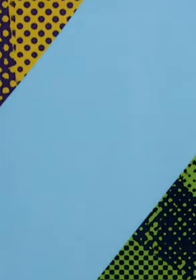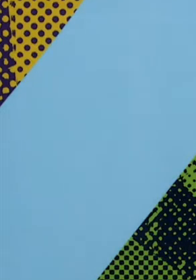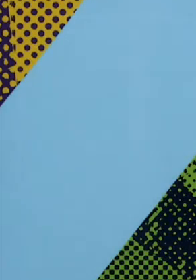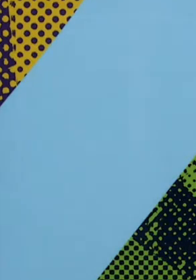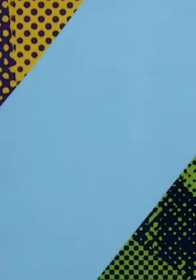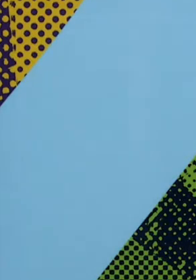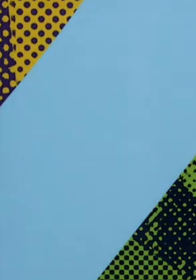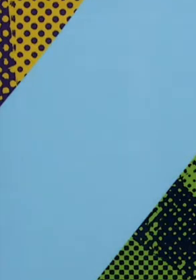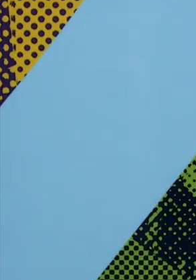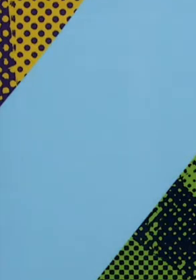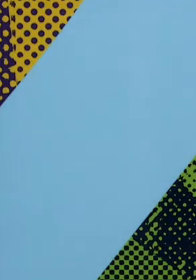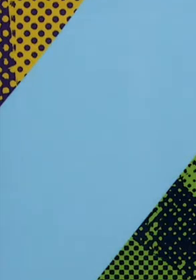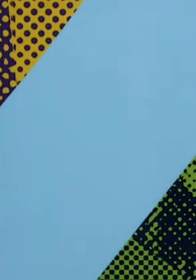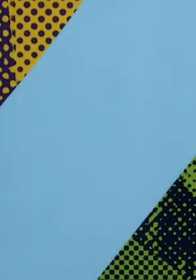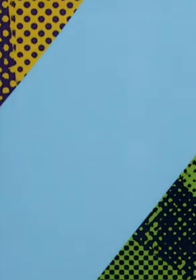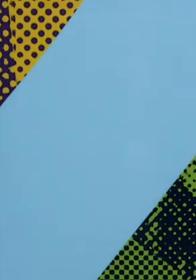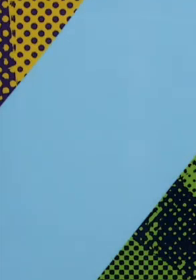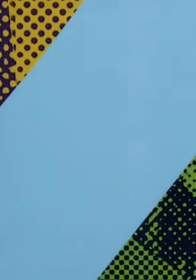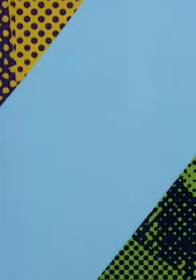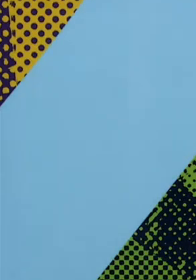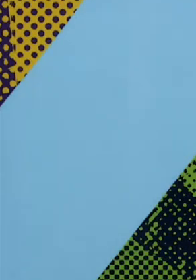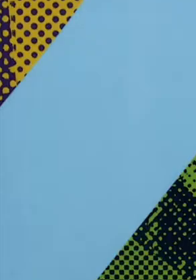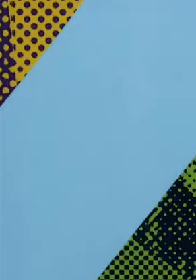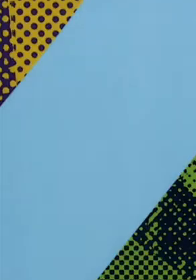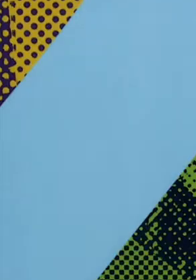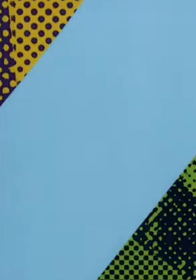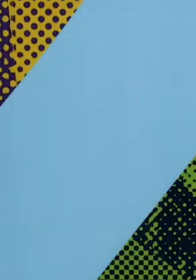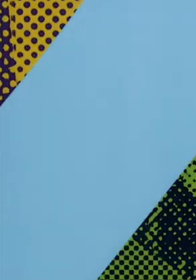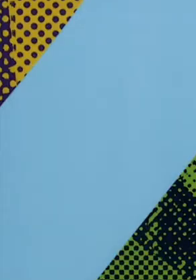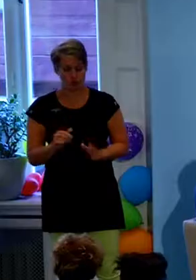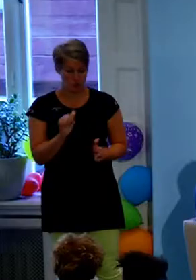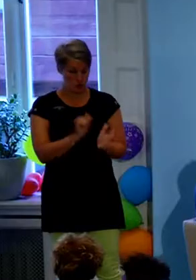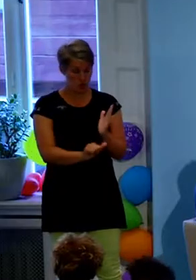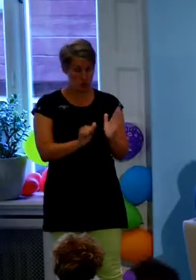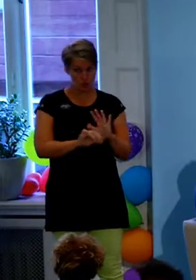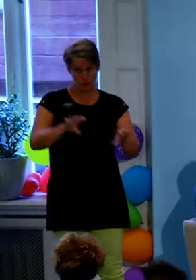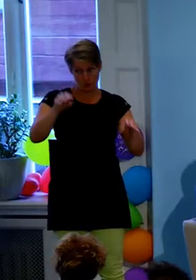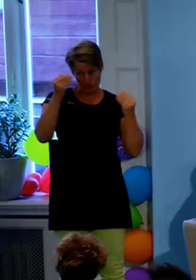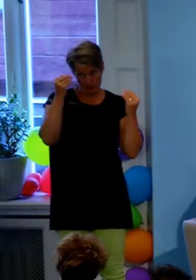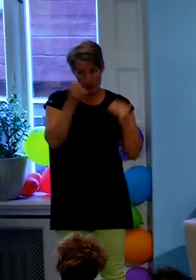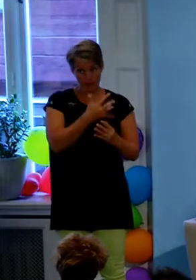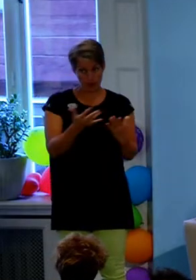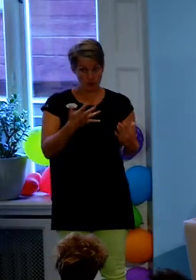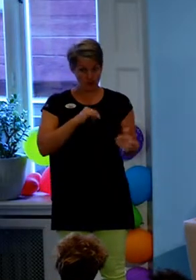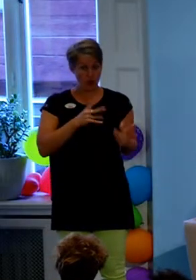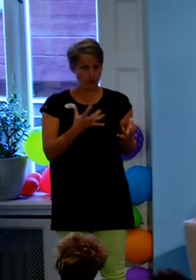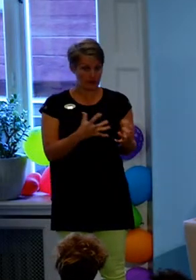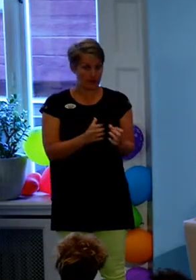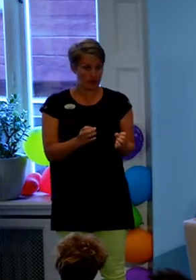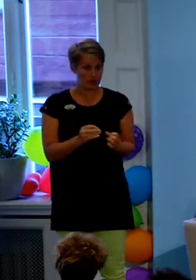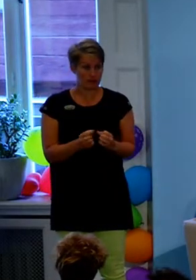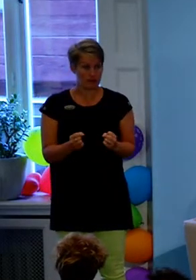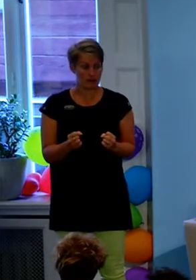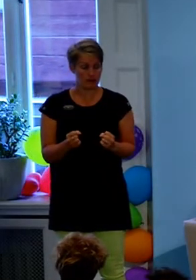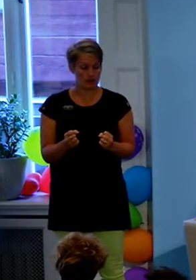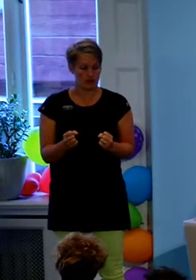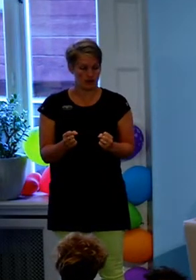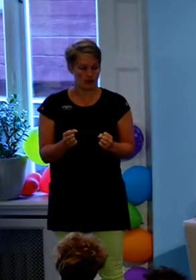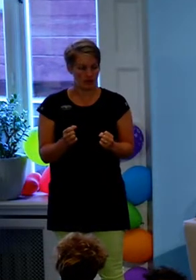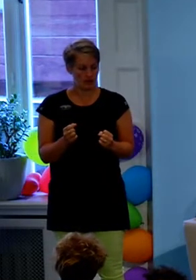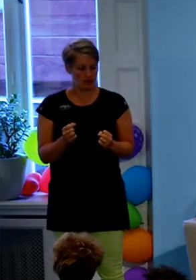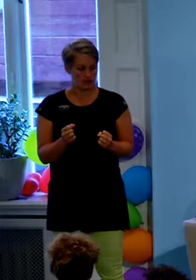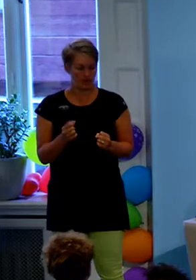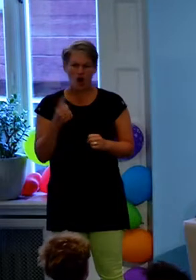industrin. Jag tror faktiskt på praktik även på universiteten. Att det... Ja, yrkesutbildningar är många som jobbar också. De tycker att, ja, men